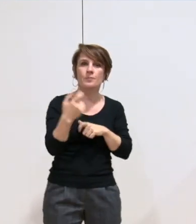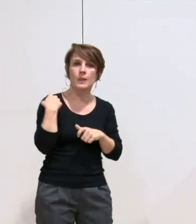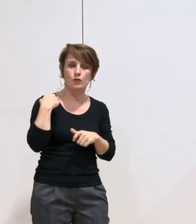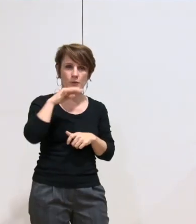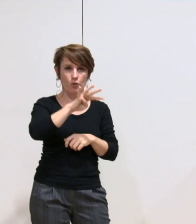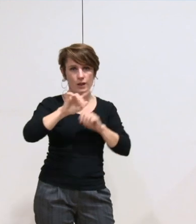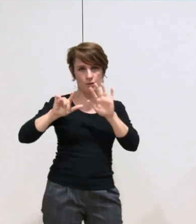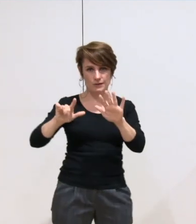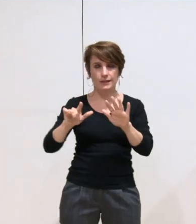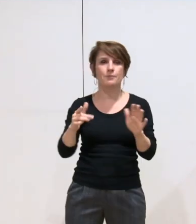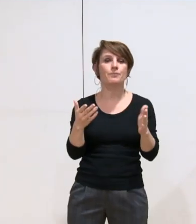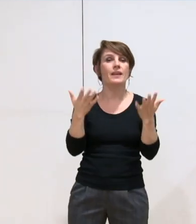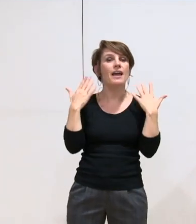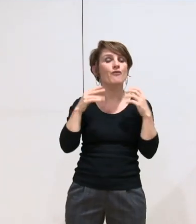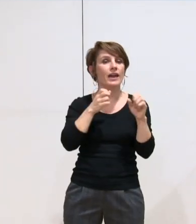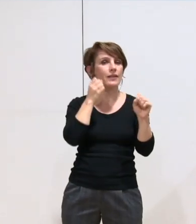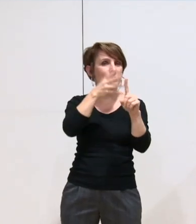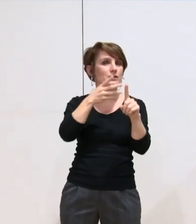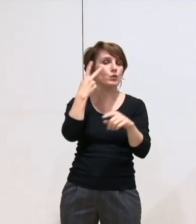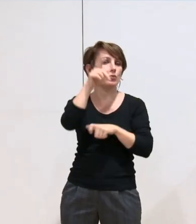porte sur des frais de mission des élus.